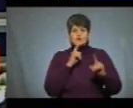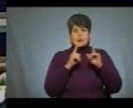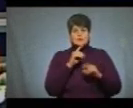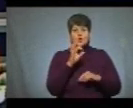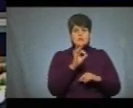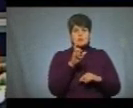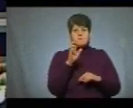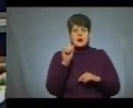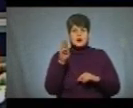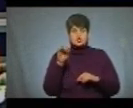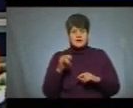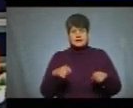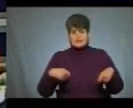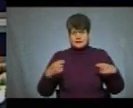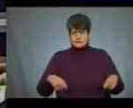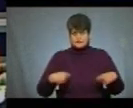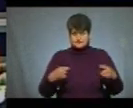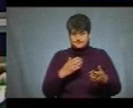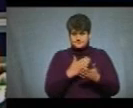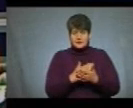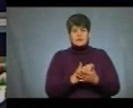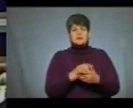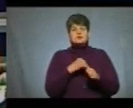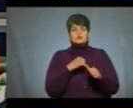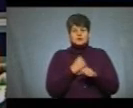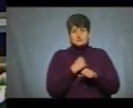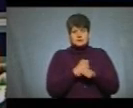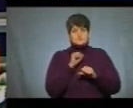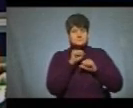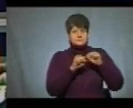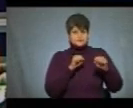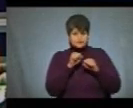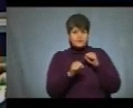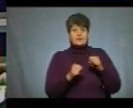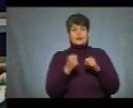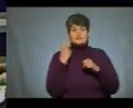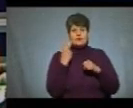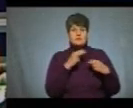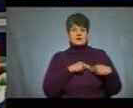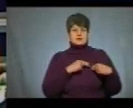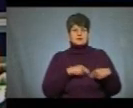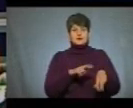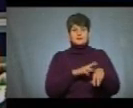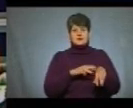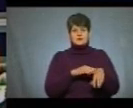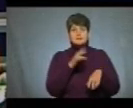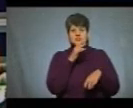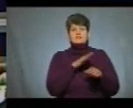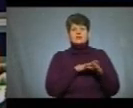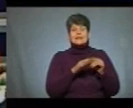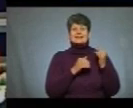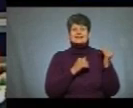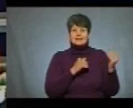Олександр Башта, який пересувається на інвалідному візку, завдав тілесні ушкодження двом працівникам правоохоронних органів під час виконання ними